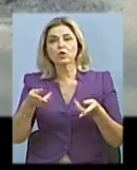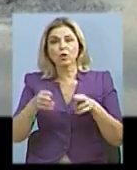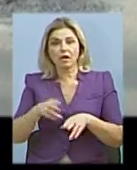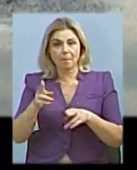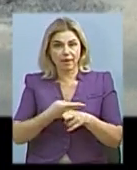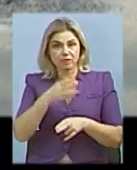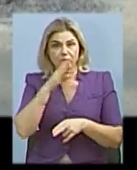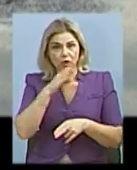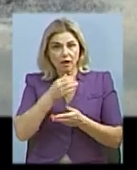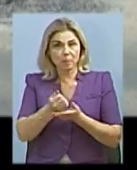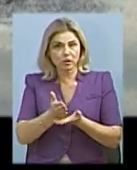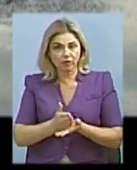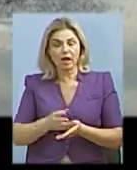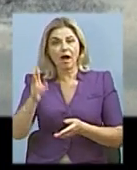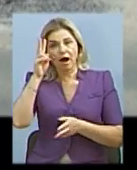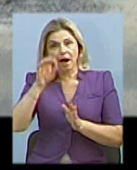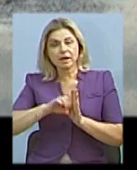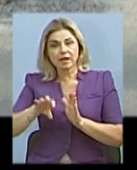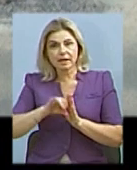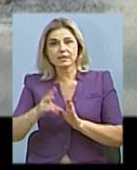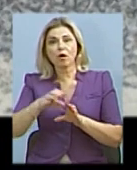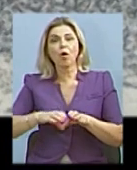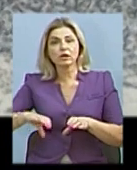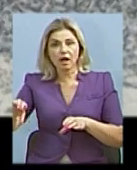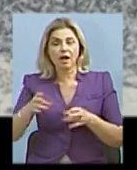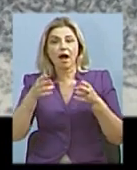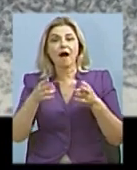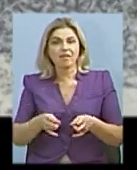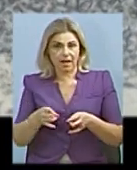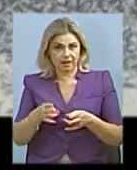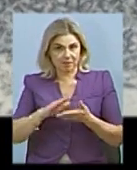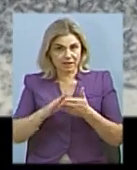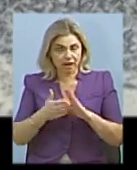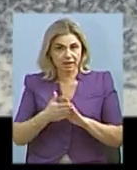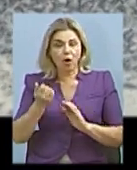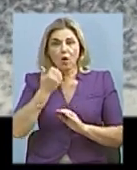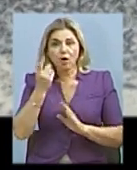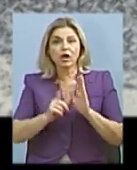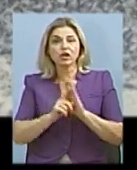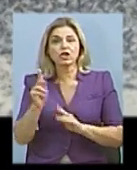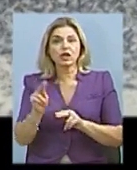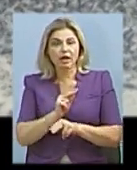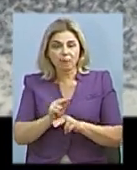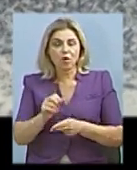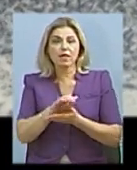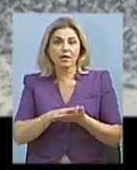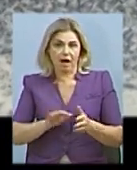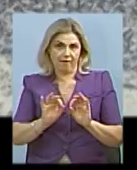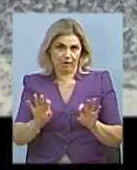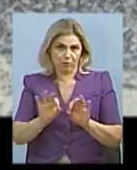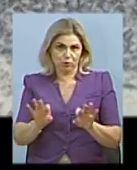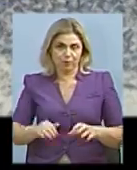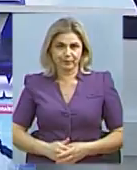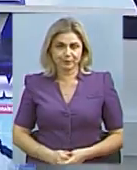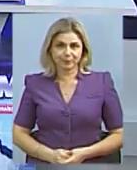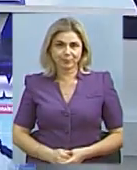водопостачання. Каналізаційний колектор на вулиці Богородичній в аварійному стані. Коли розпочнеться його ремонт – далі у випуску.